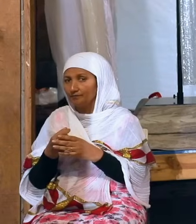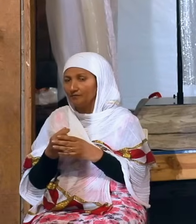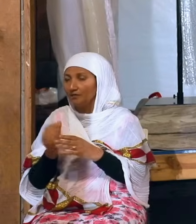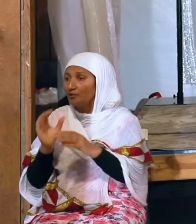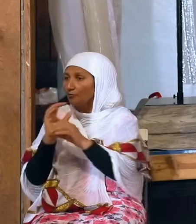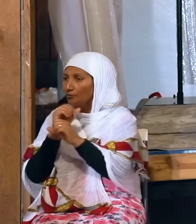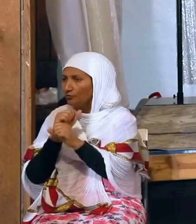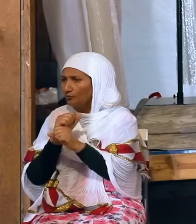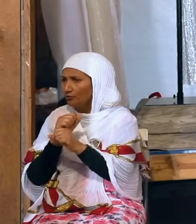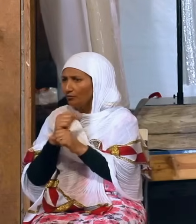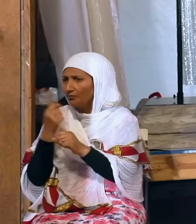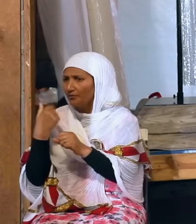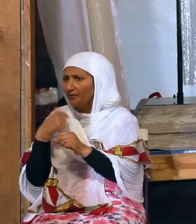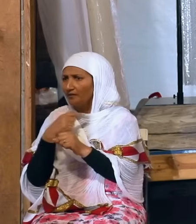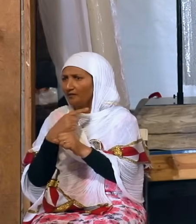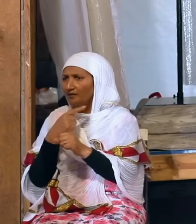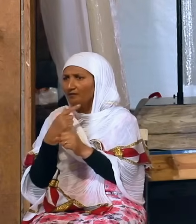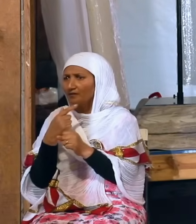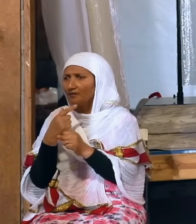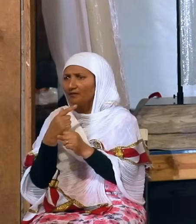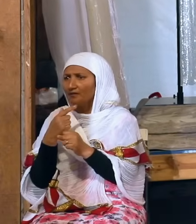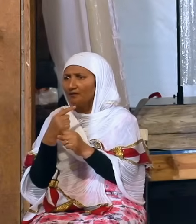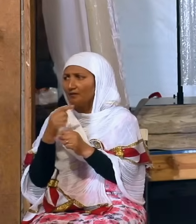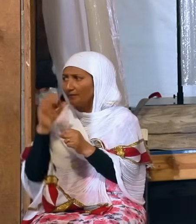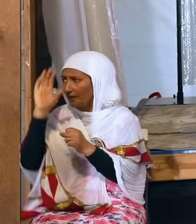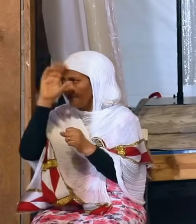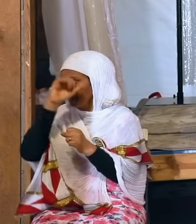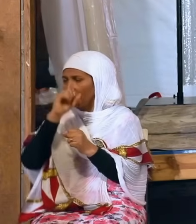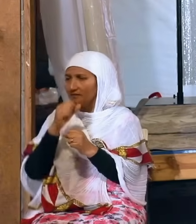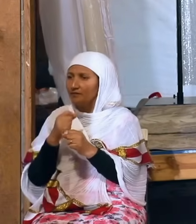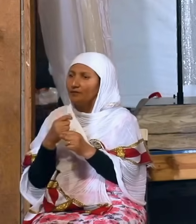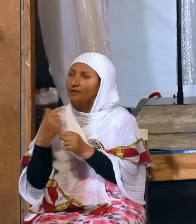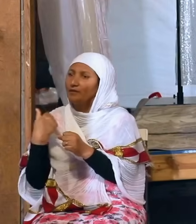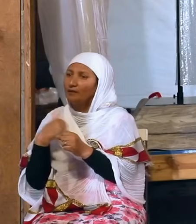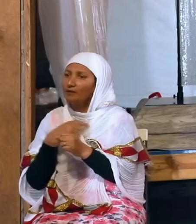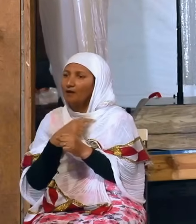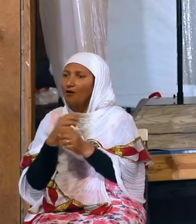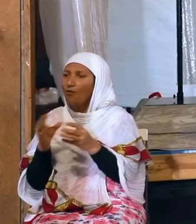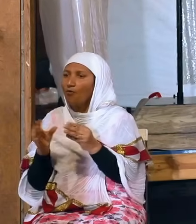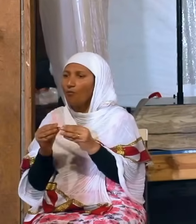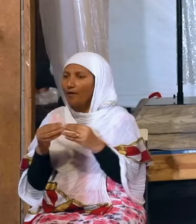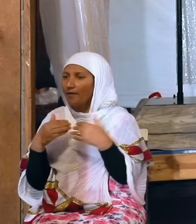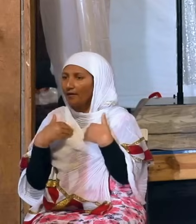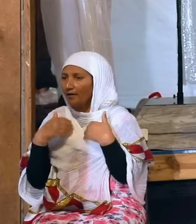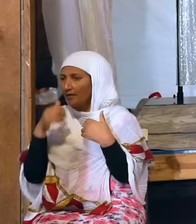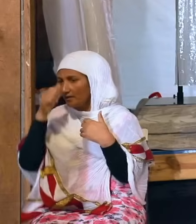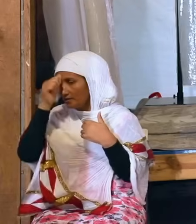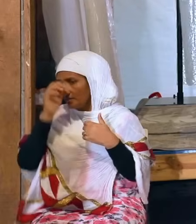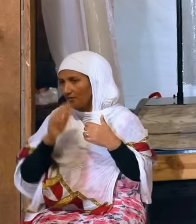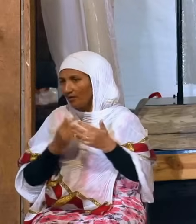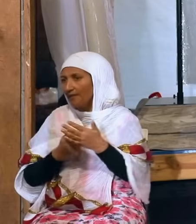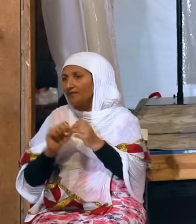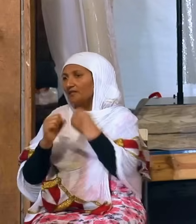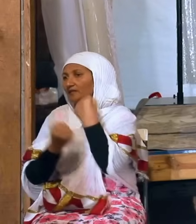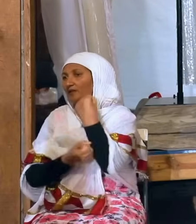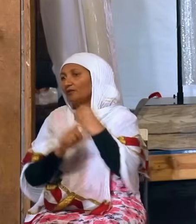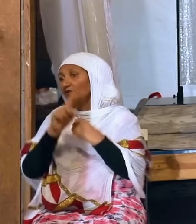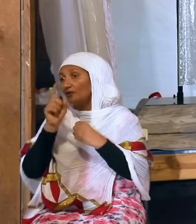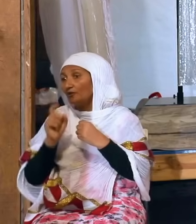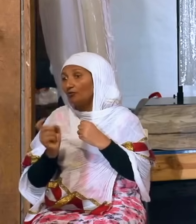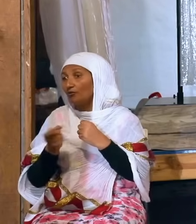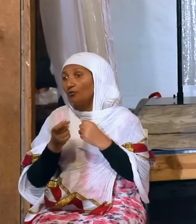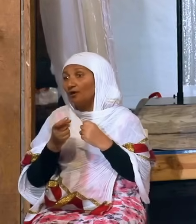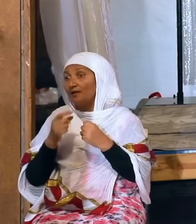እንደምገምተው የኛም አሁን በዚህ ደረጃ በዚህ ጉባኤ ያለ ሰው ይሄው መሰረታዊ ጥያቄው ይሆናል የሚል ግምት